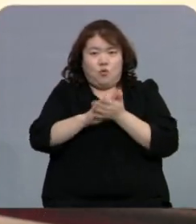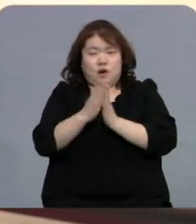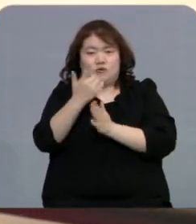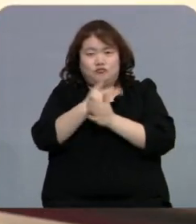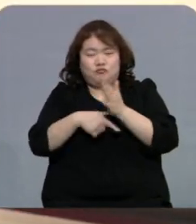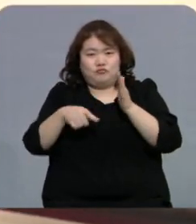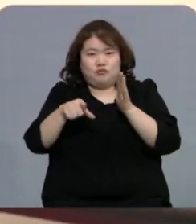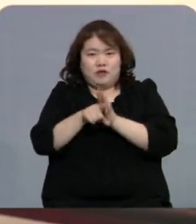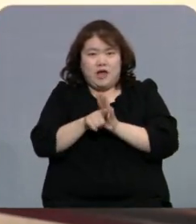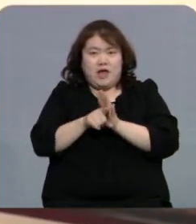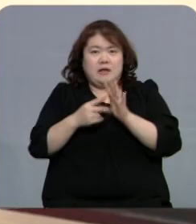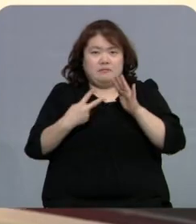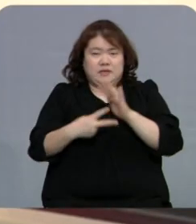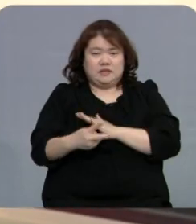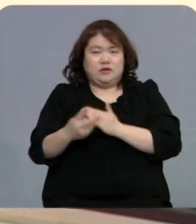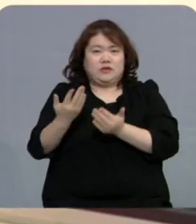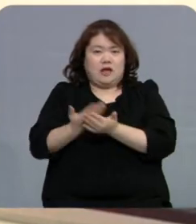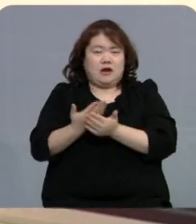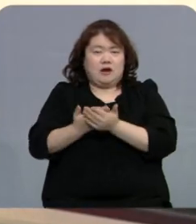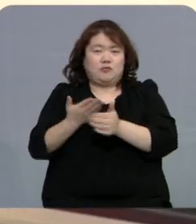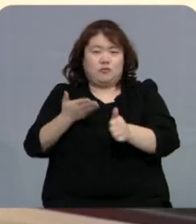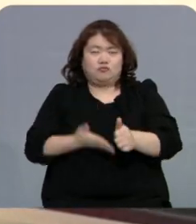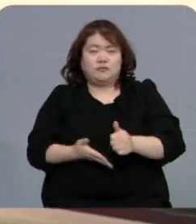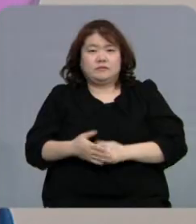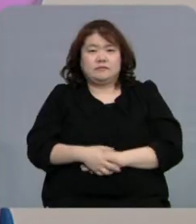제시하라고 요구했습니다.